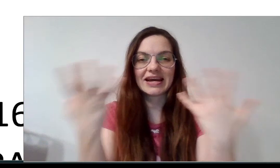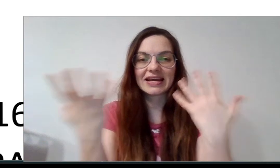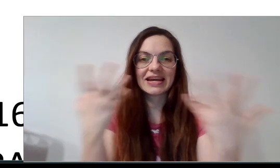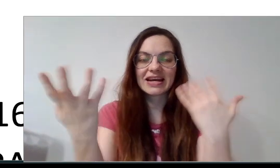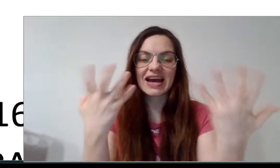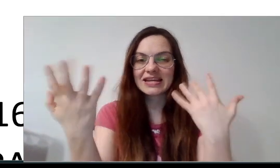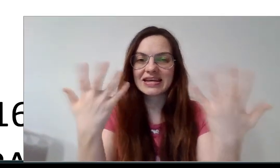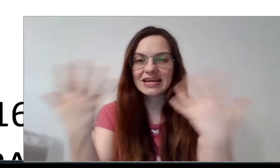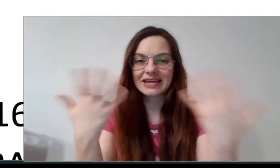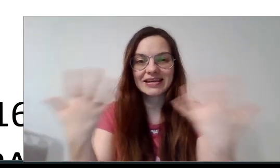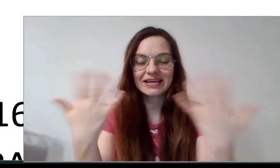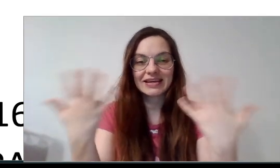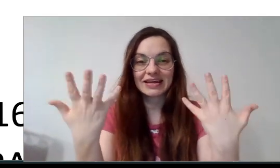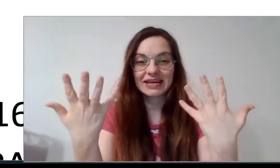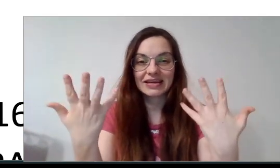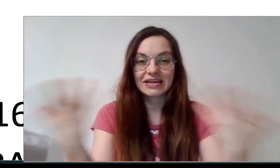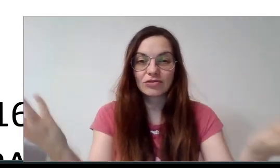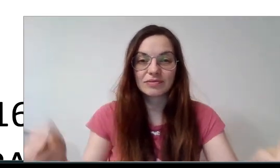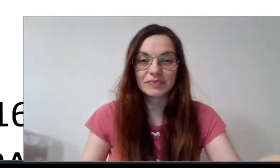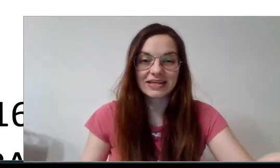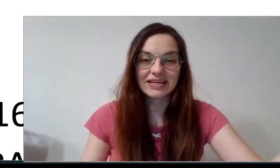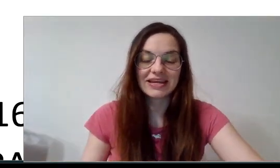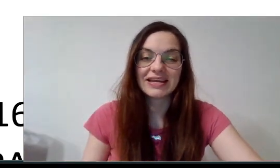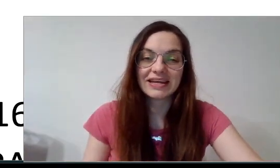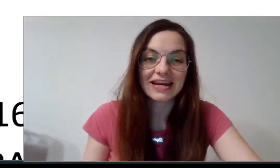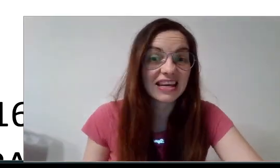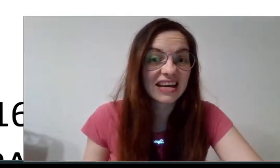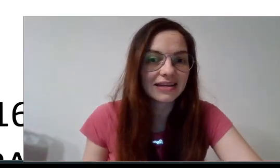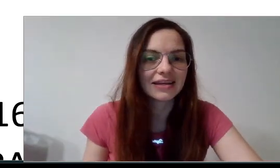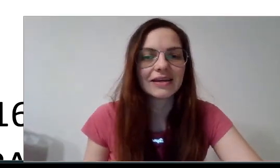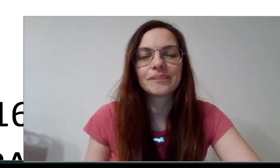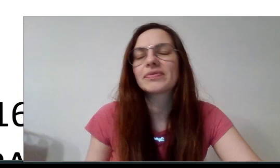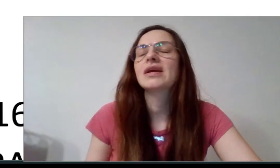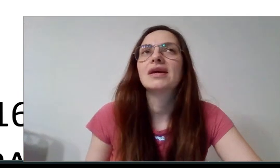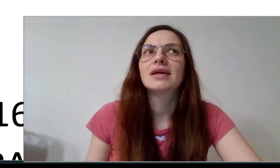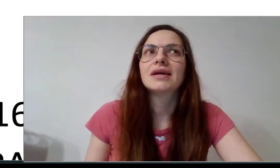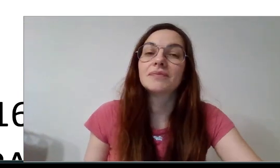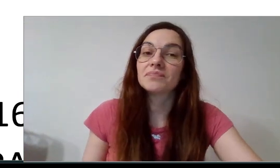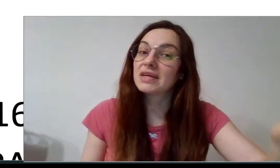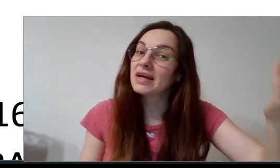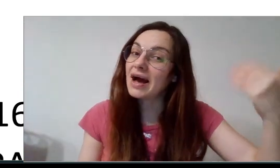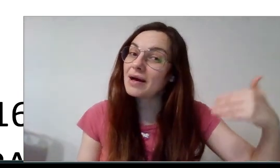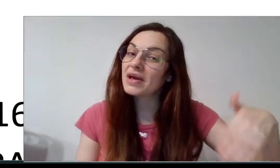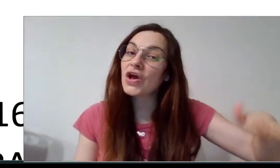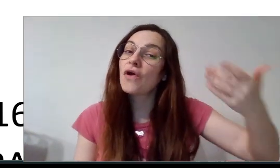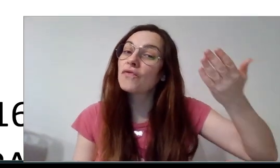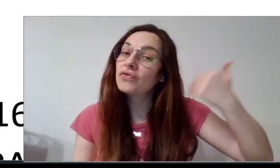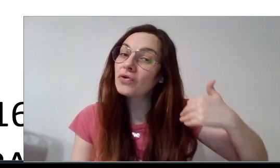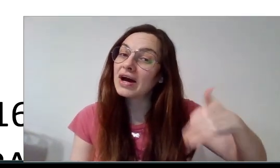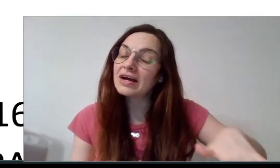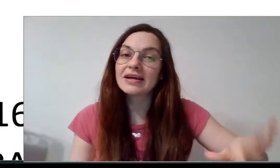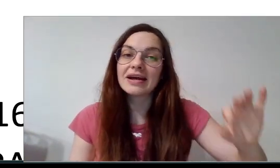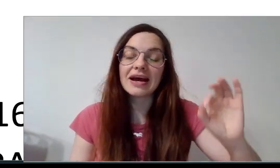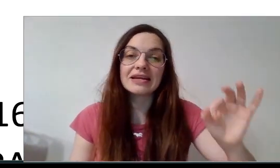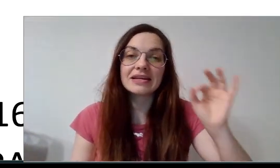ich trage keine ringe, ne nosim prstenje, ich trage keine ringe. Ich habe